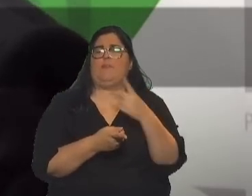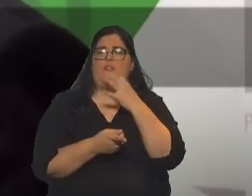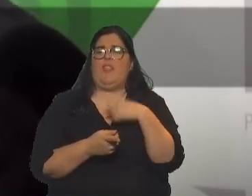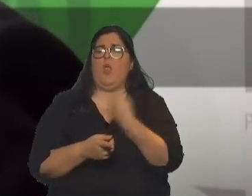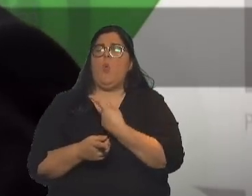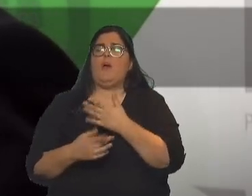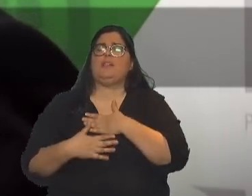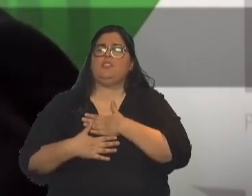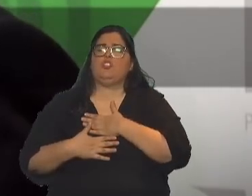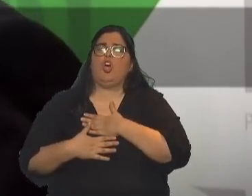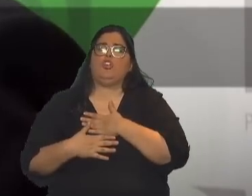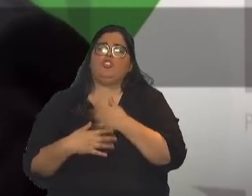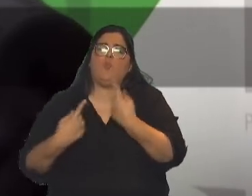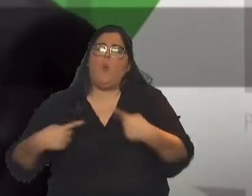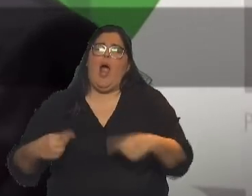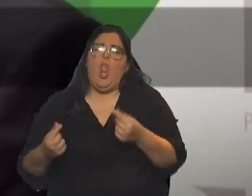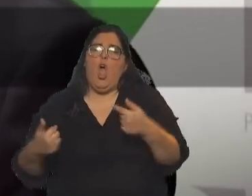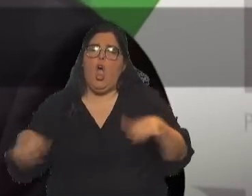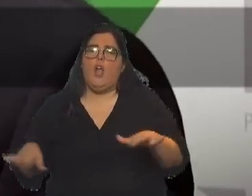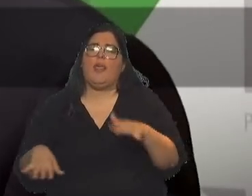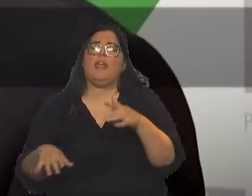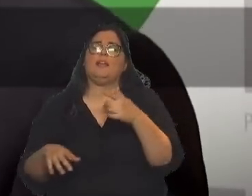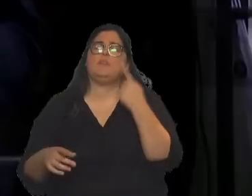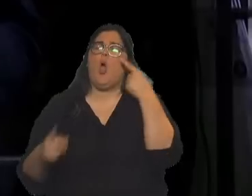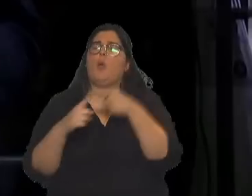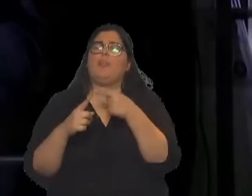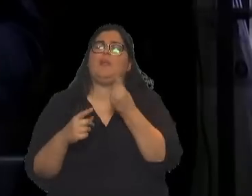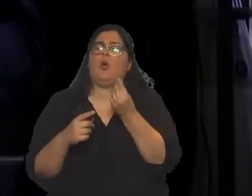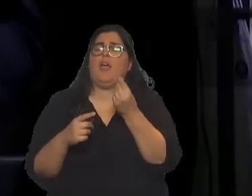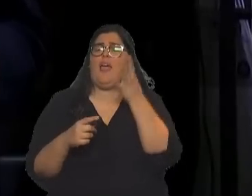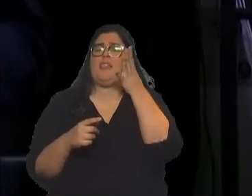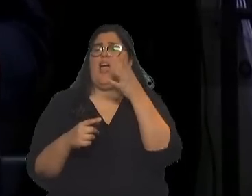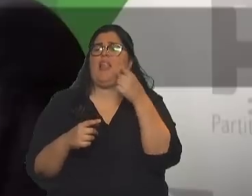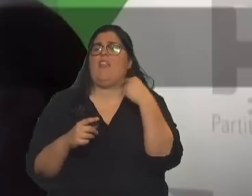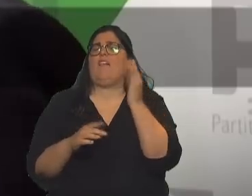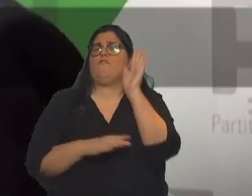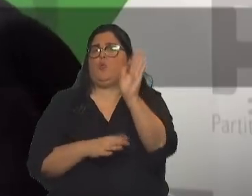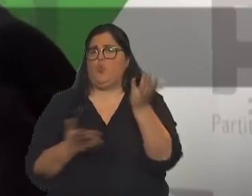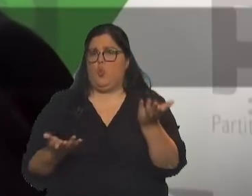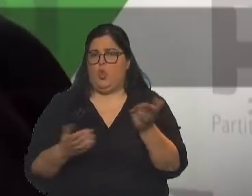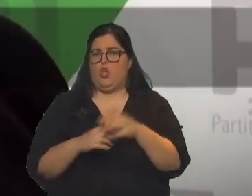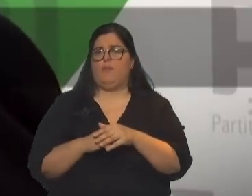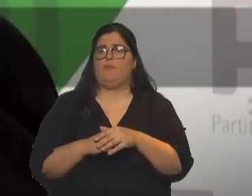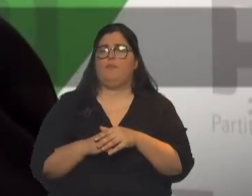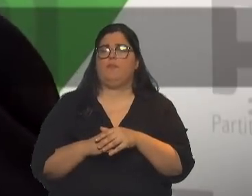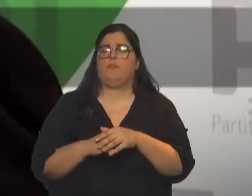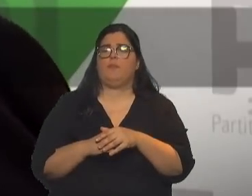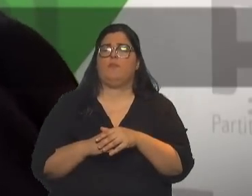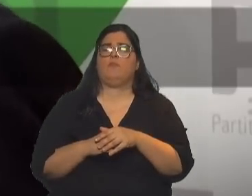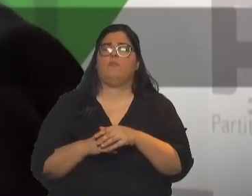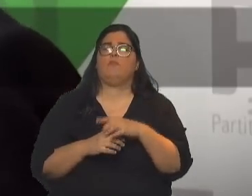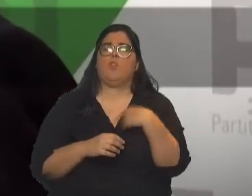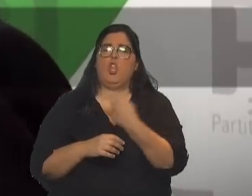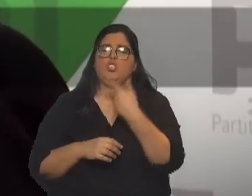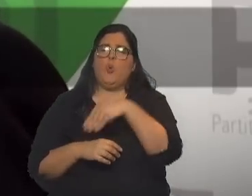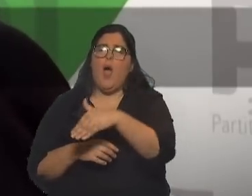per i nostri valori e ci siamo battuti con un'idea di Italia del futuro. Noi faremo un'opposizione che